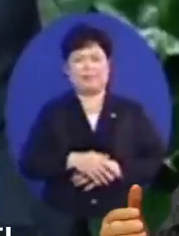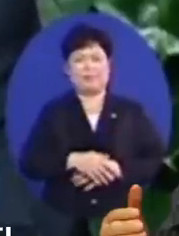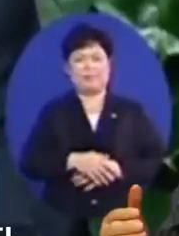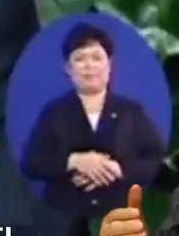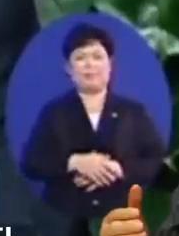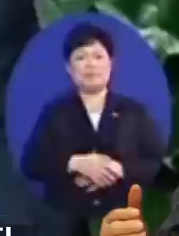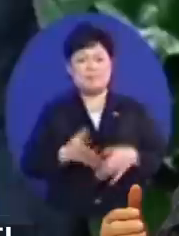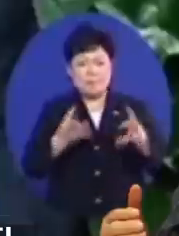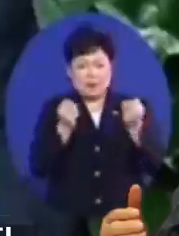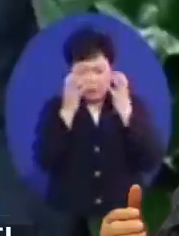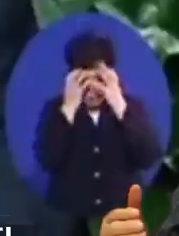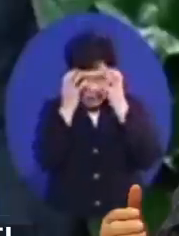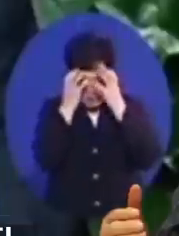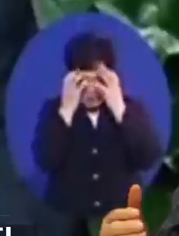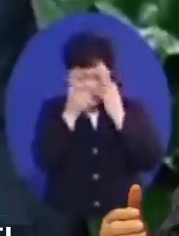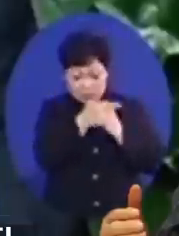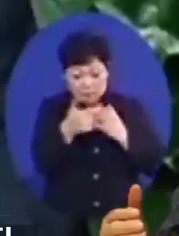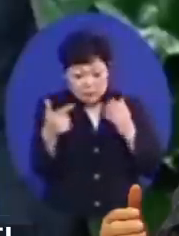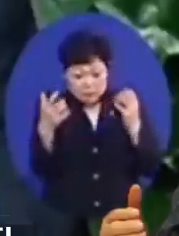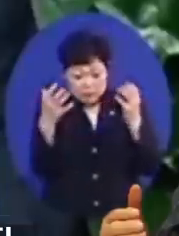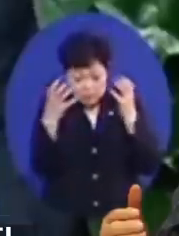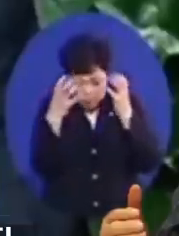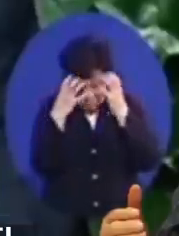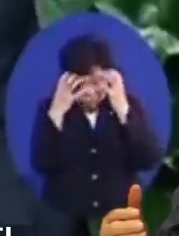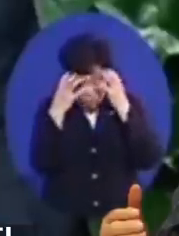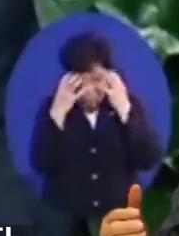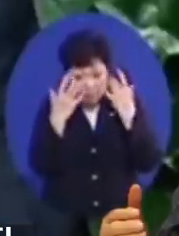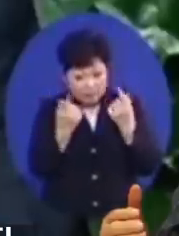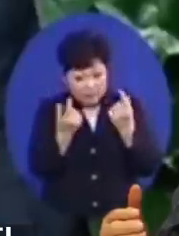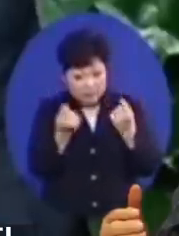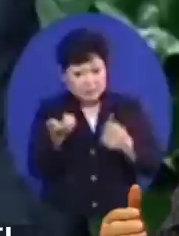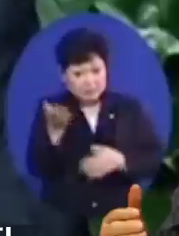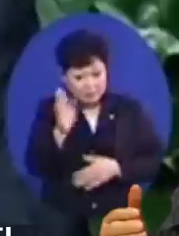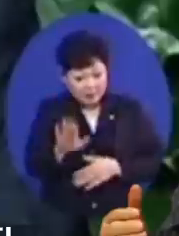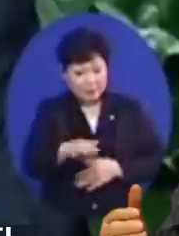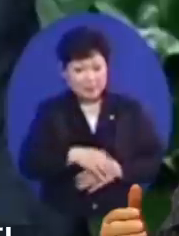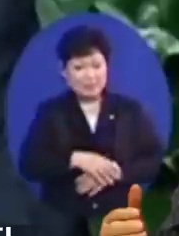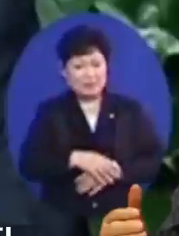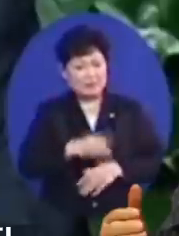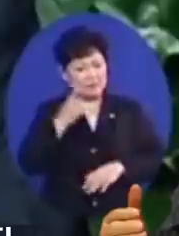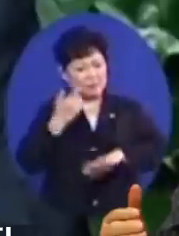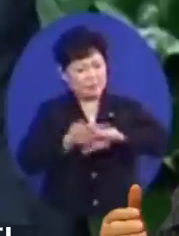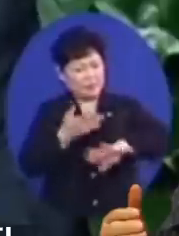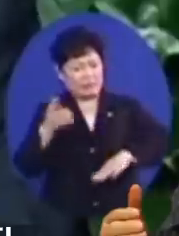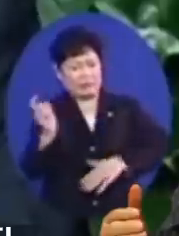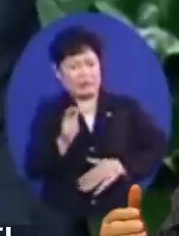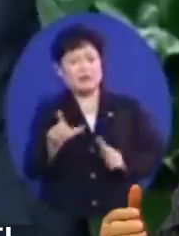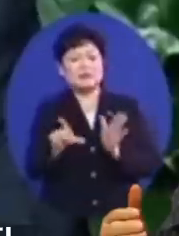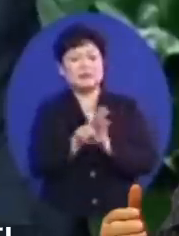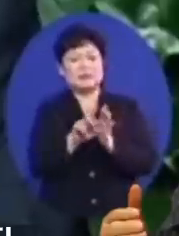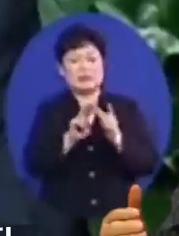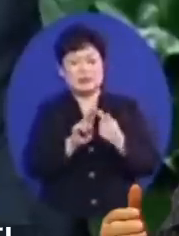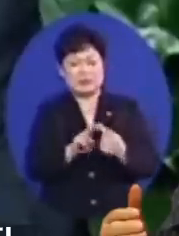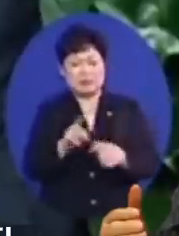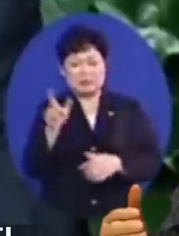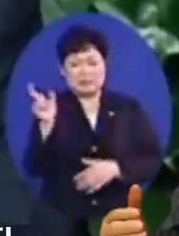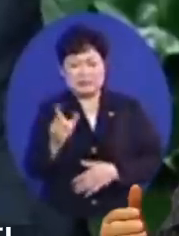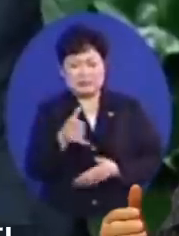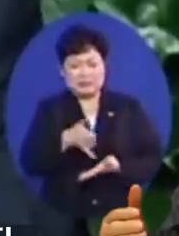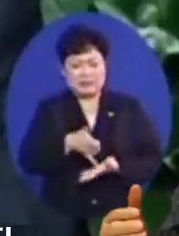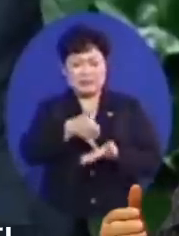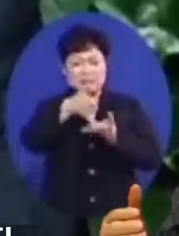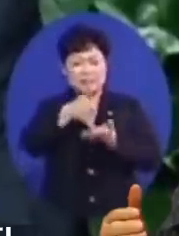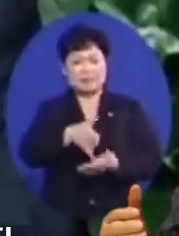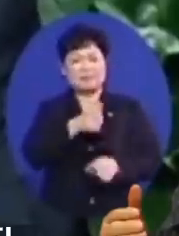여러분에게 큰 고통같이 보이지만은 그 반면에 강력한 신앙과 튼튼한 인격을